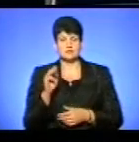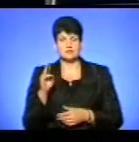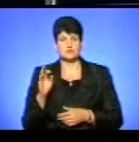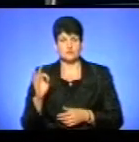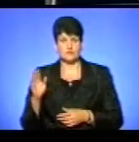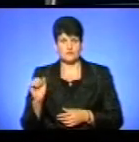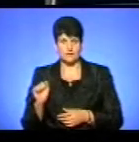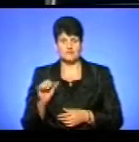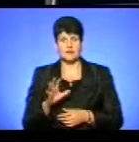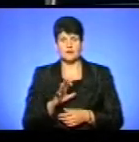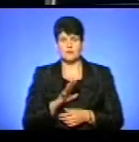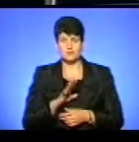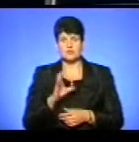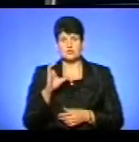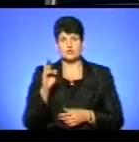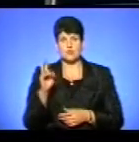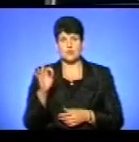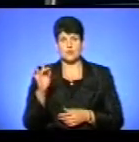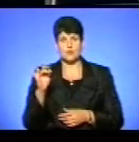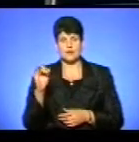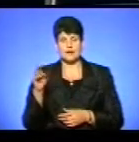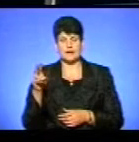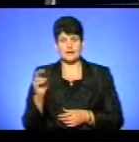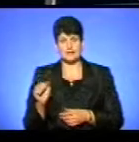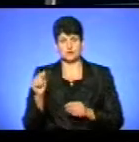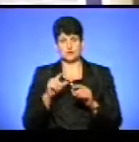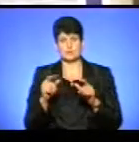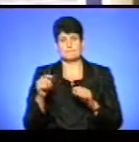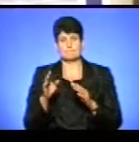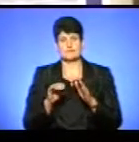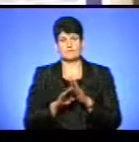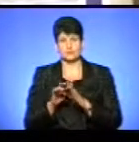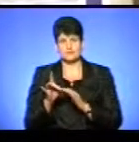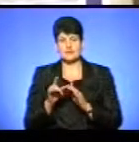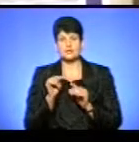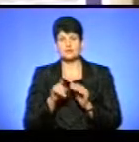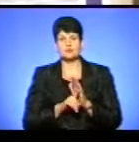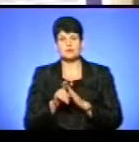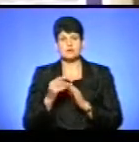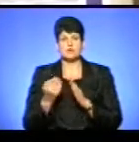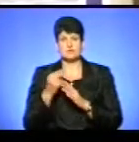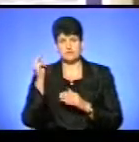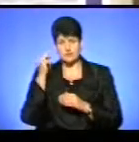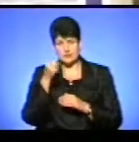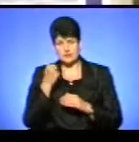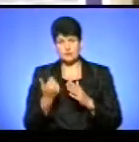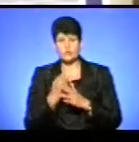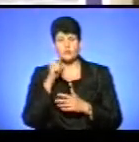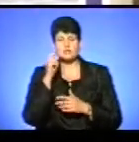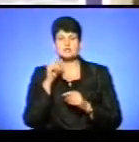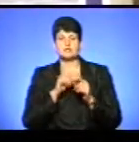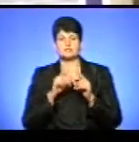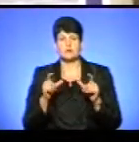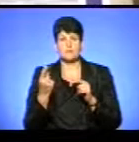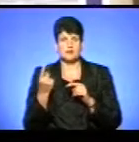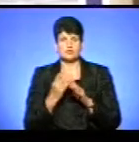Вона побувала у Скориківській школі Підволочиського району. Для того, щоб розпочати новий навчальний рік, нові українські школи, в